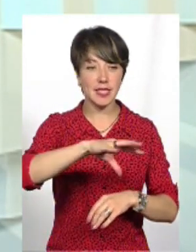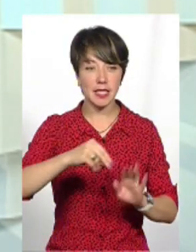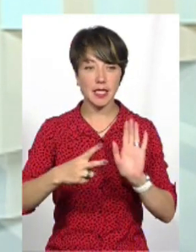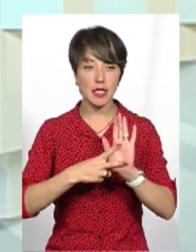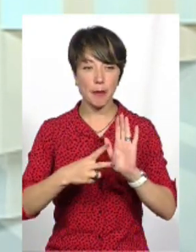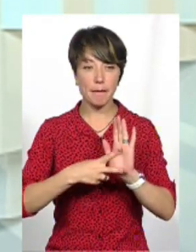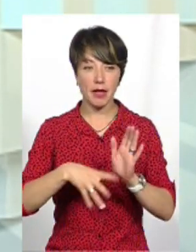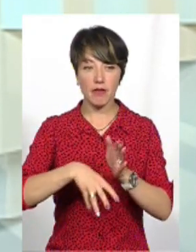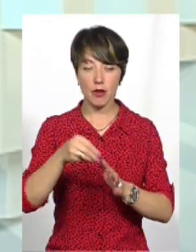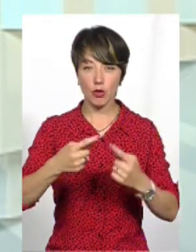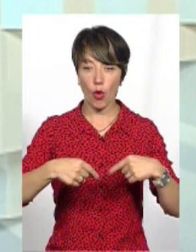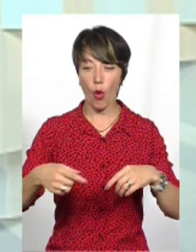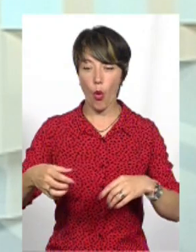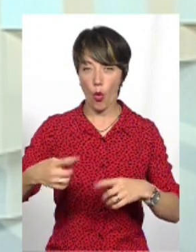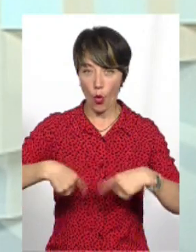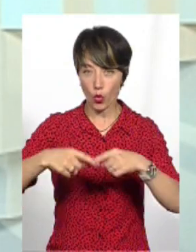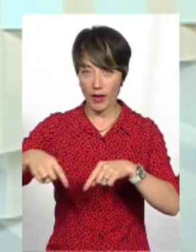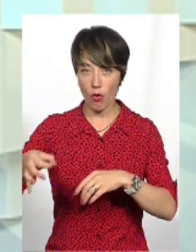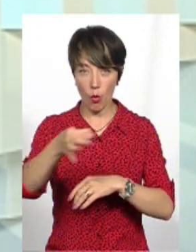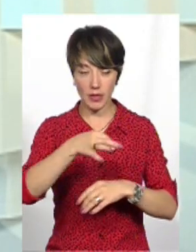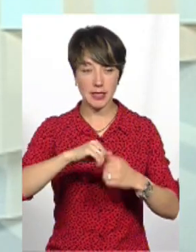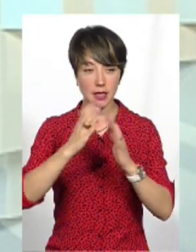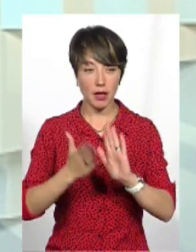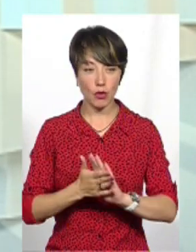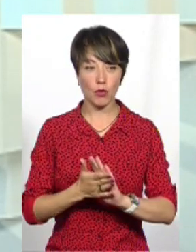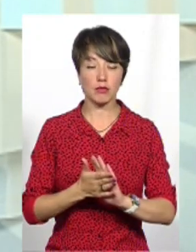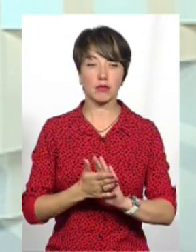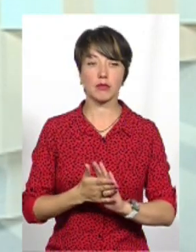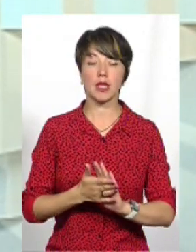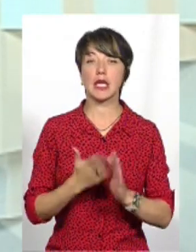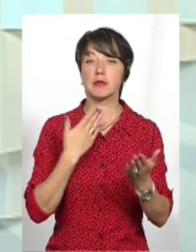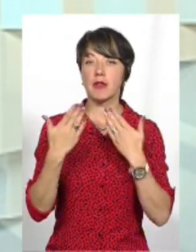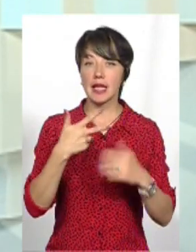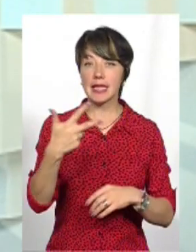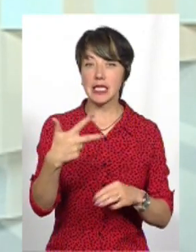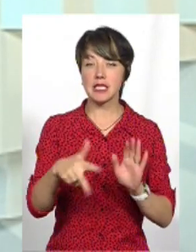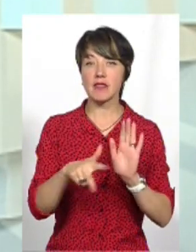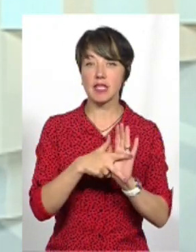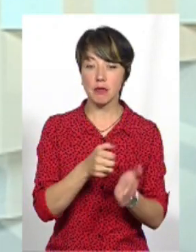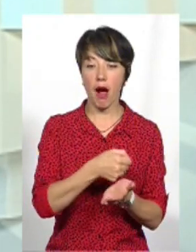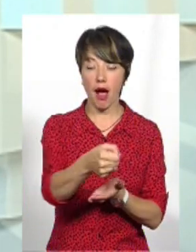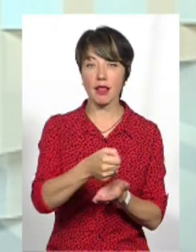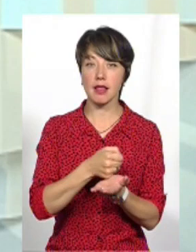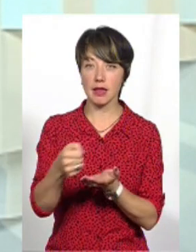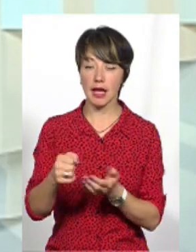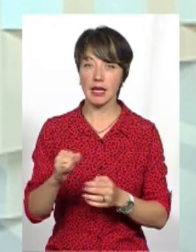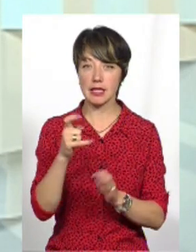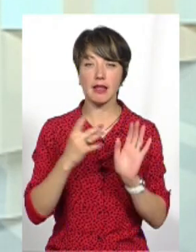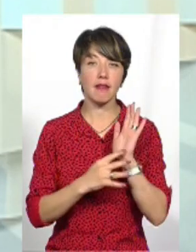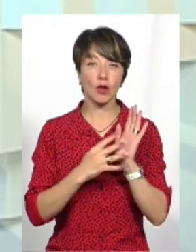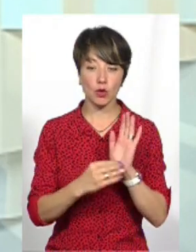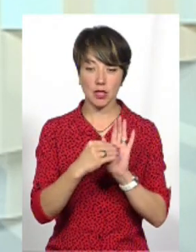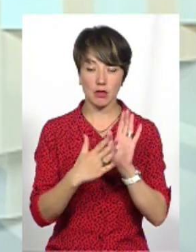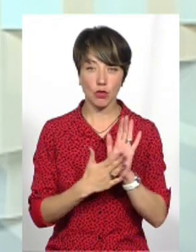7 виборчих округів області. Загалом публічні співбесіди пройшли 38 кандидатів із